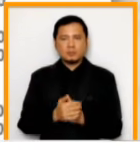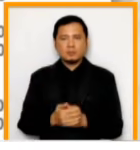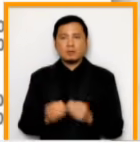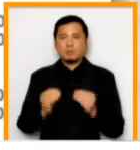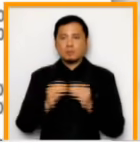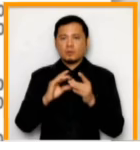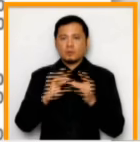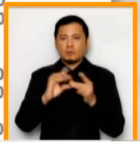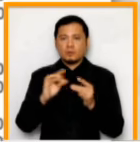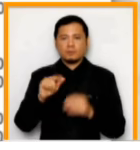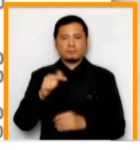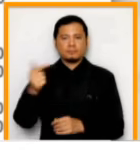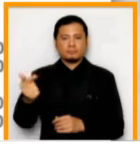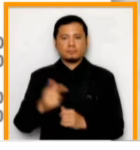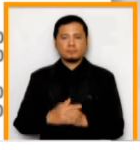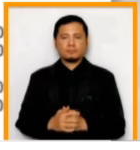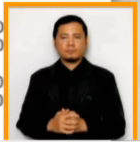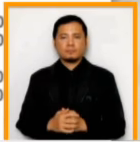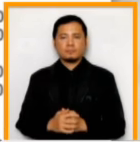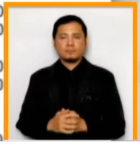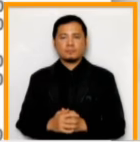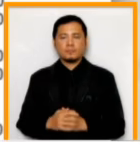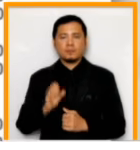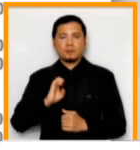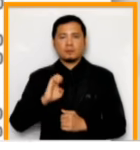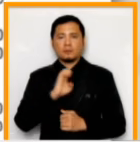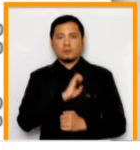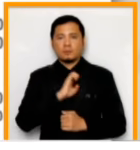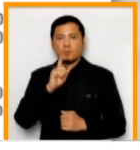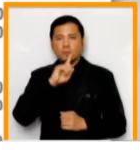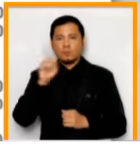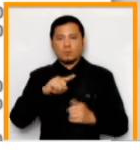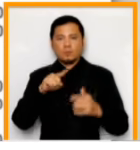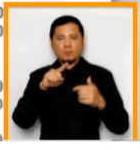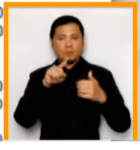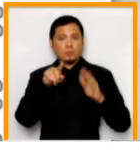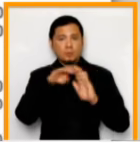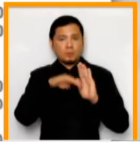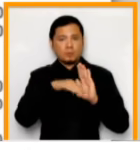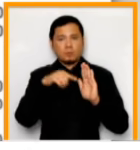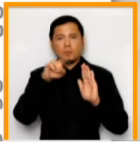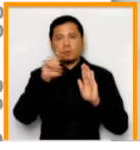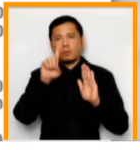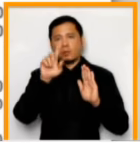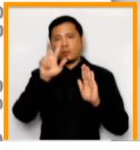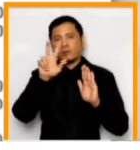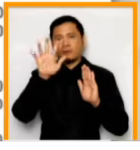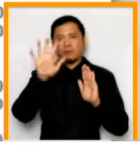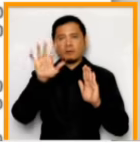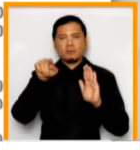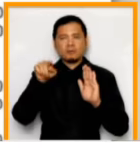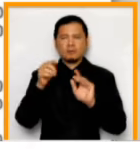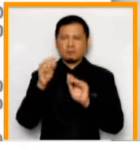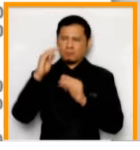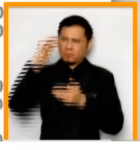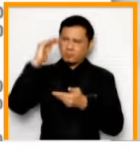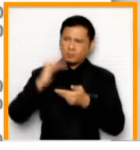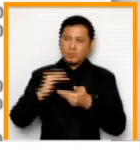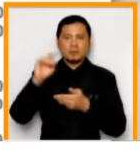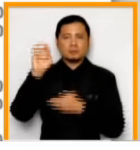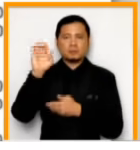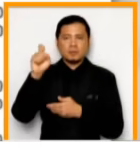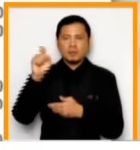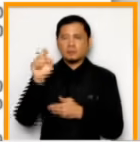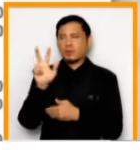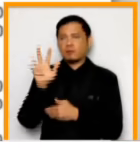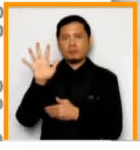Sa Executive Order 135 ni Pangulong Duterte, ibinaba ang tariff ng imported rice sa 35% mula